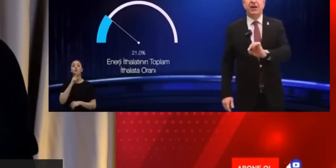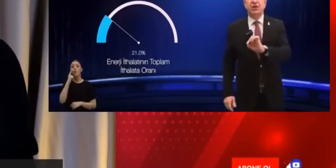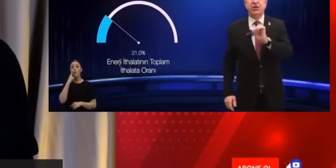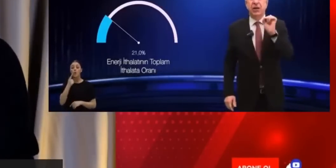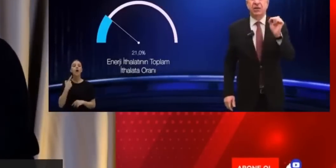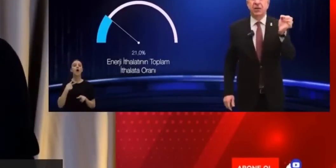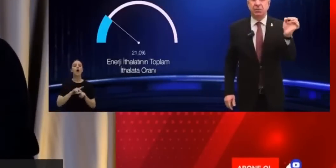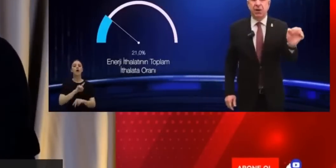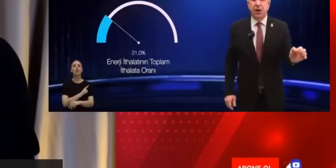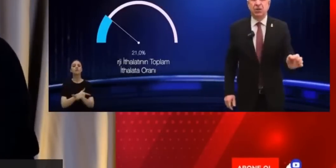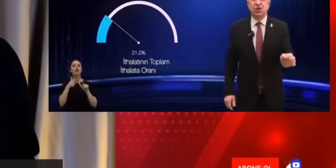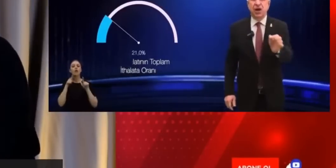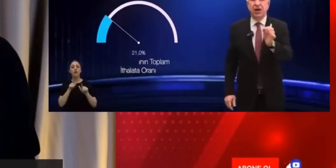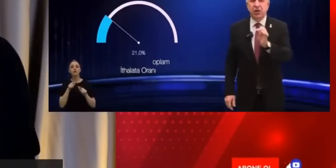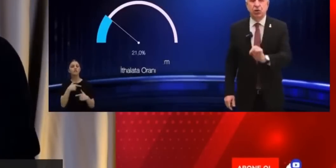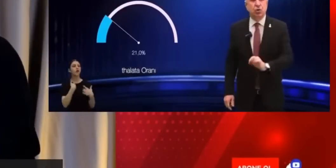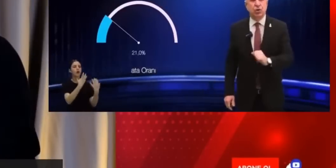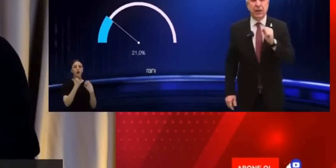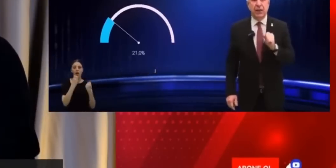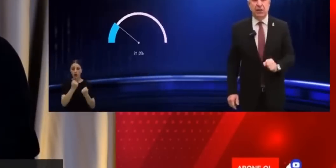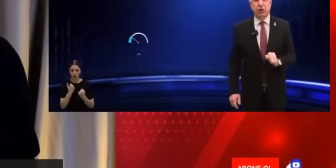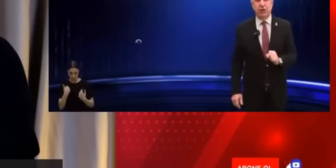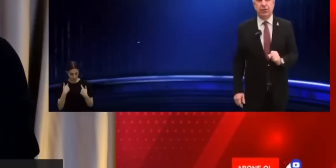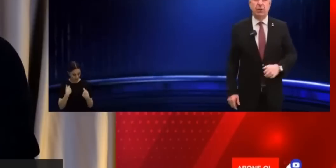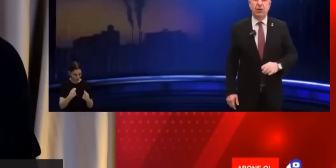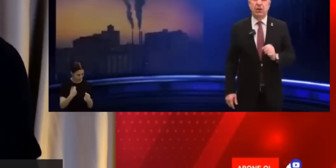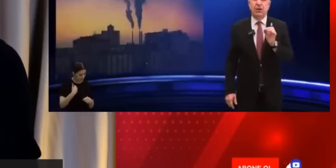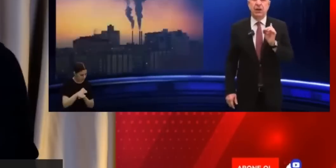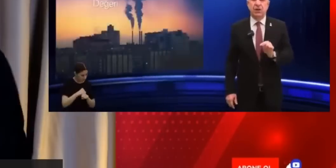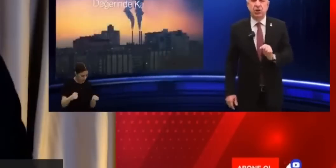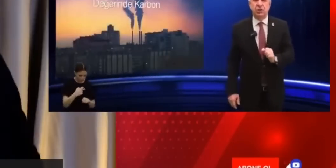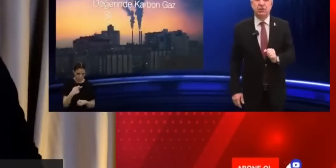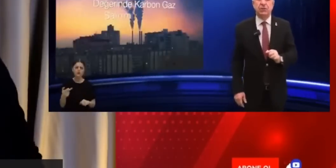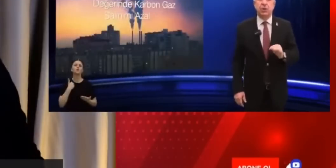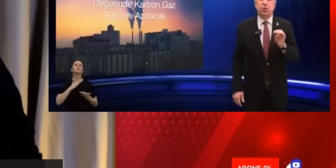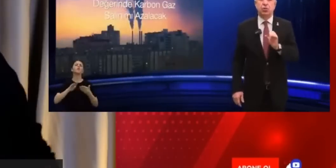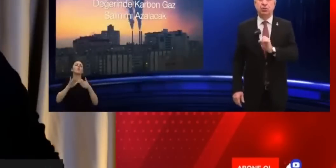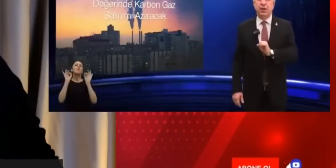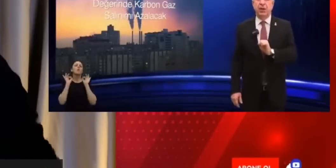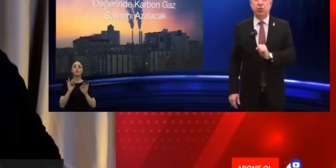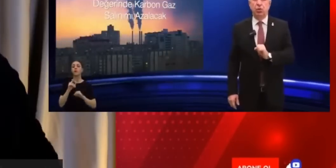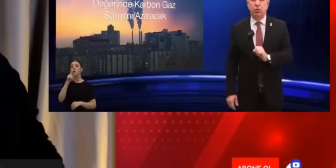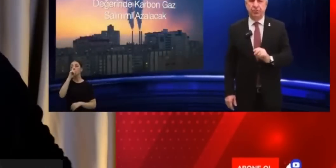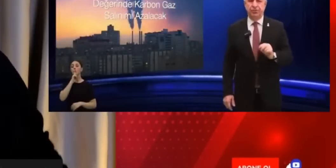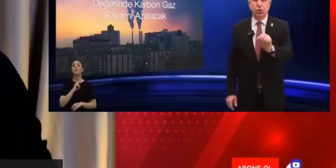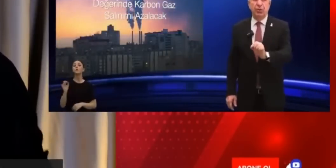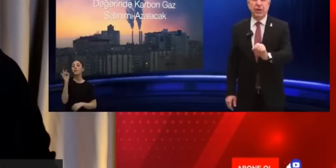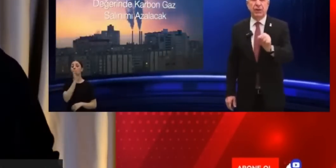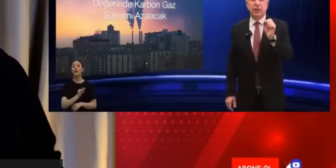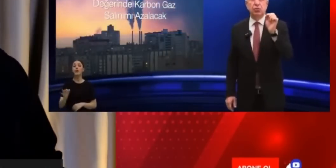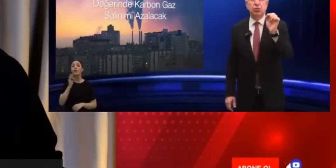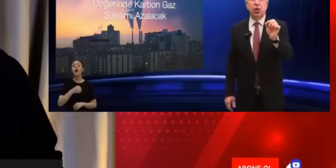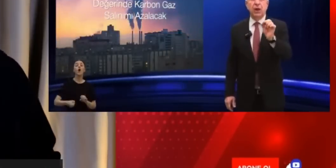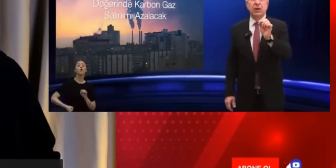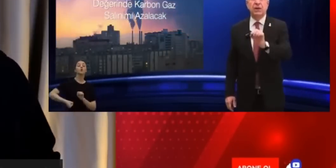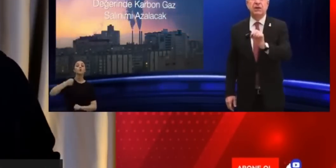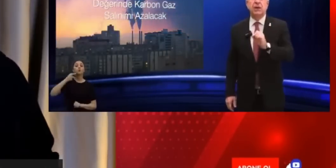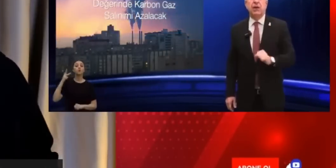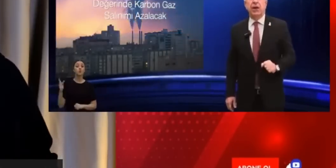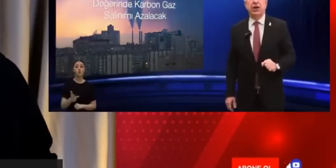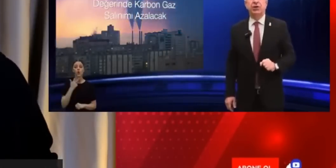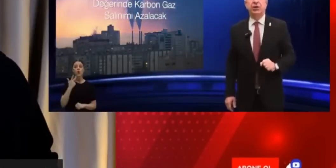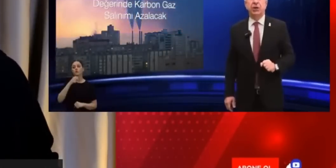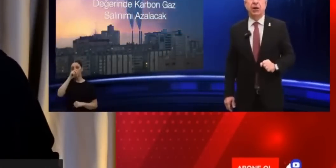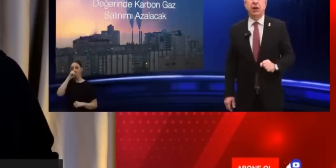partinin projeleri var ve insanlara sunuyorlar Oyununuz başa gitmesin ve Çünkü neden diyorum Evet ya cezalandırın Yani siz de partinizi çünkü